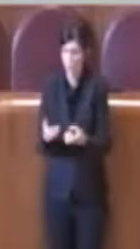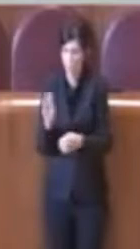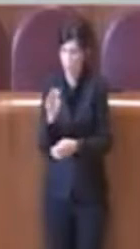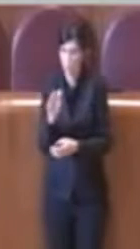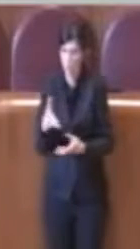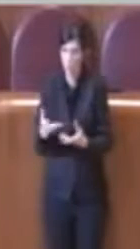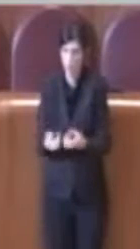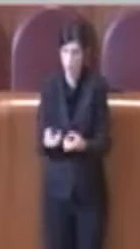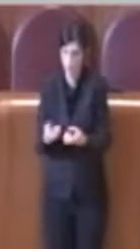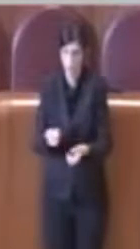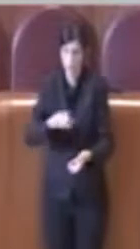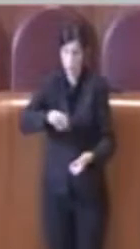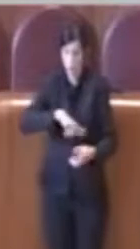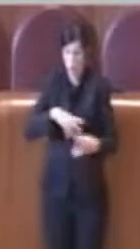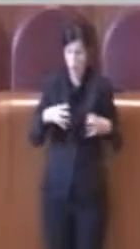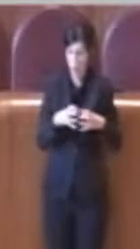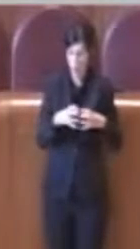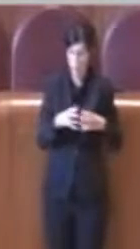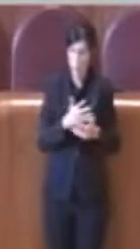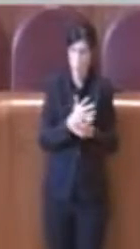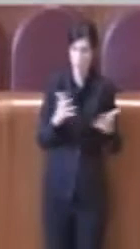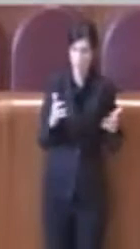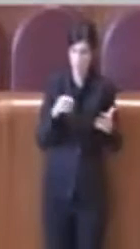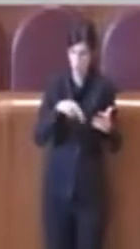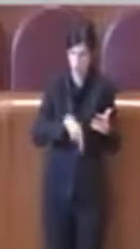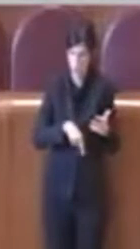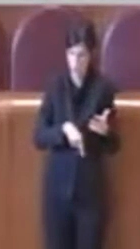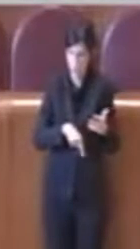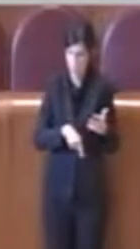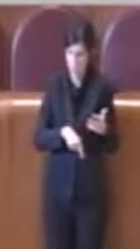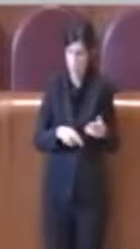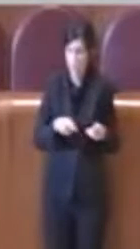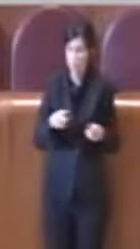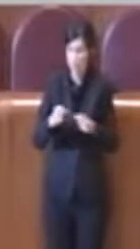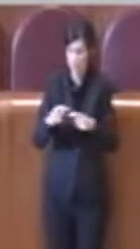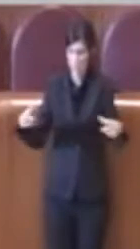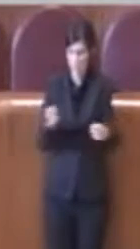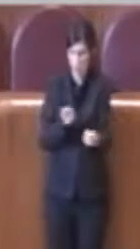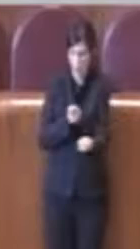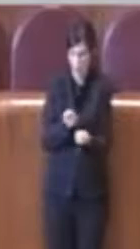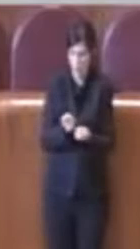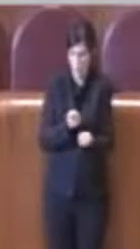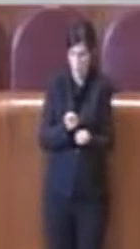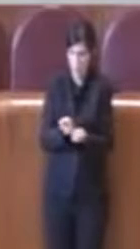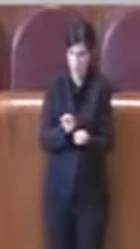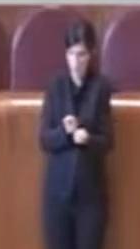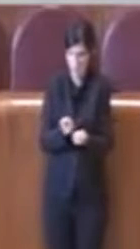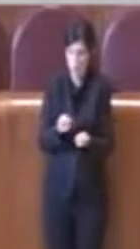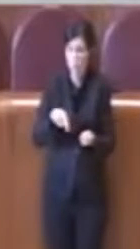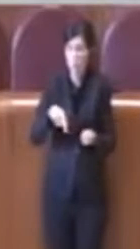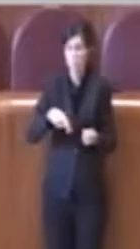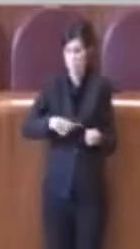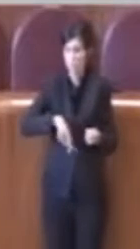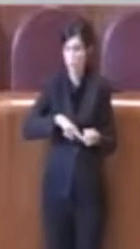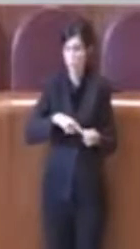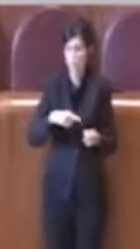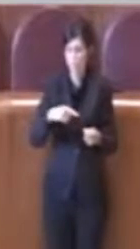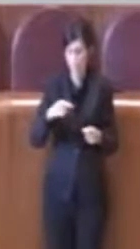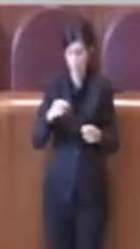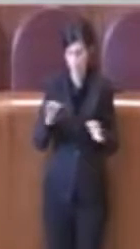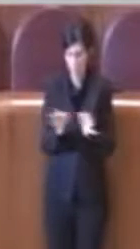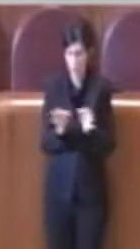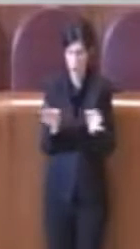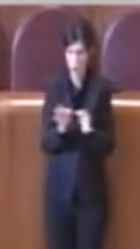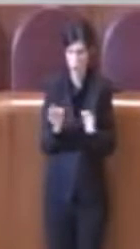la maggioranza e quindi a noi spetta il governo di questa città, ovviamente esprimeremo voto favorevole e